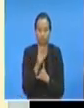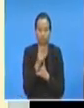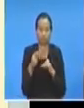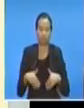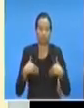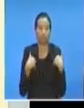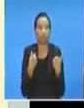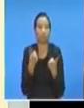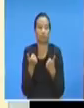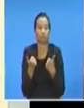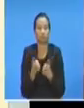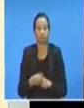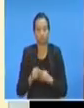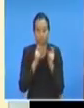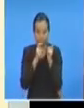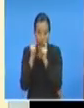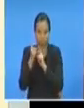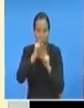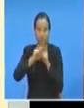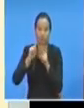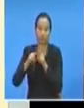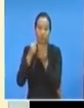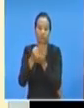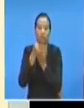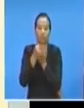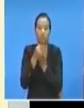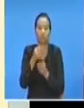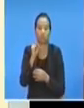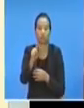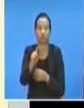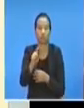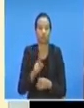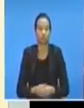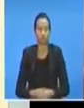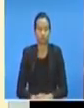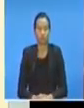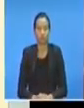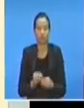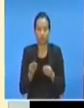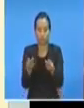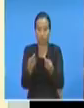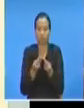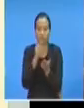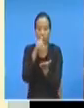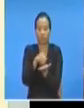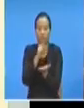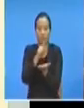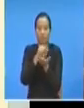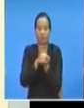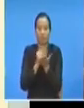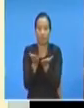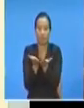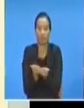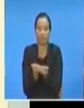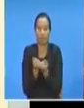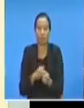หรือเหตุอื่นที่ต้องการจะช่วยเหลือเป็นการด่วน ให้มีศูนย์รับแจ้งเหตุฉุกเฉินแห่งชาติมีหน้